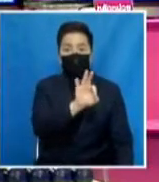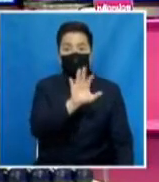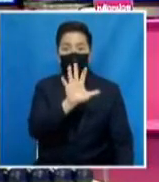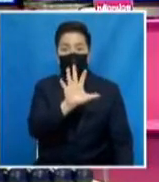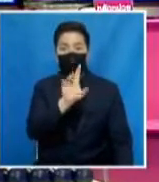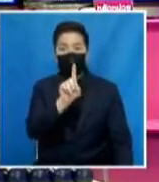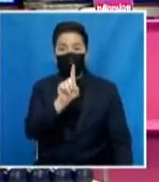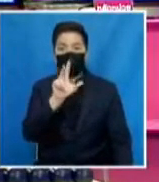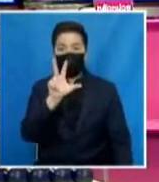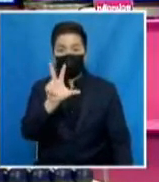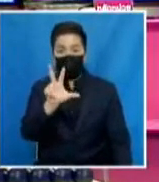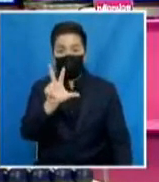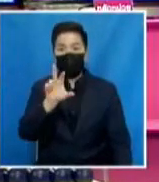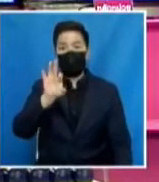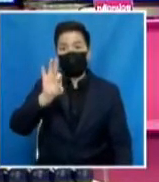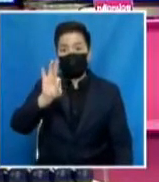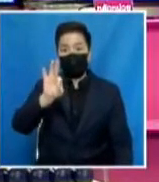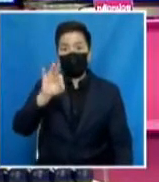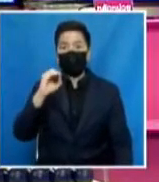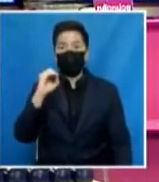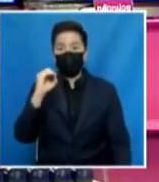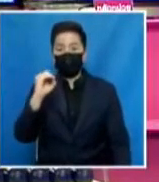1 3 9 0 0